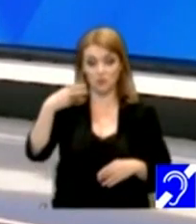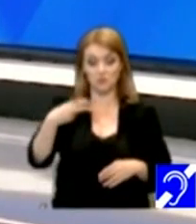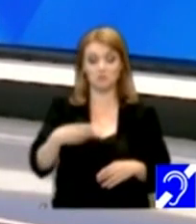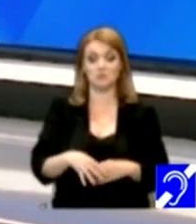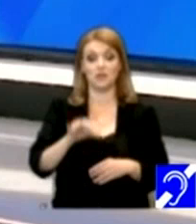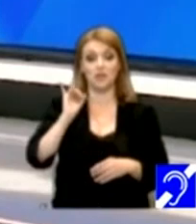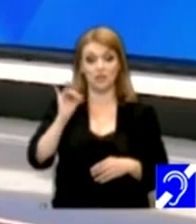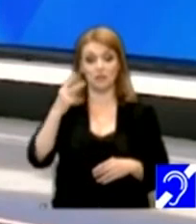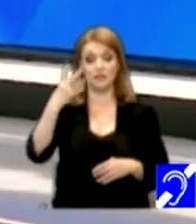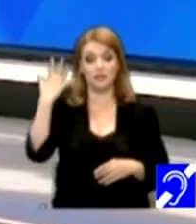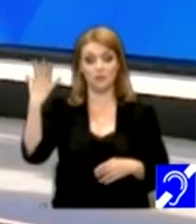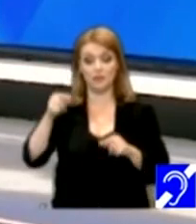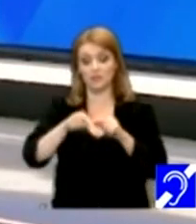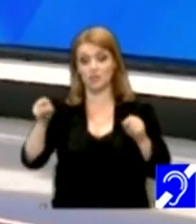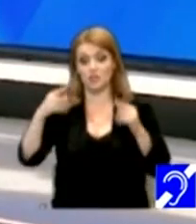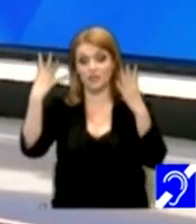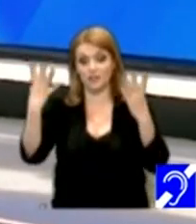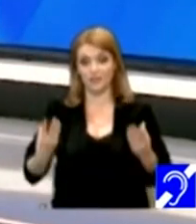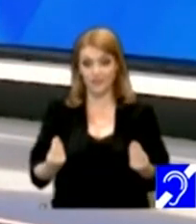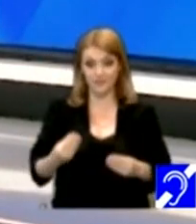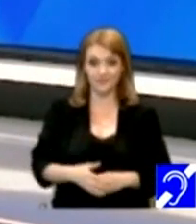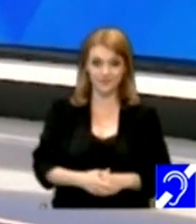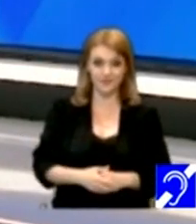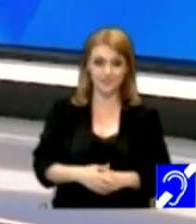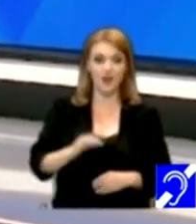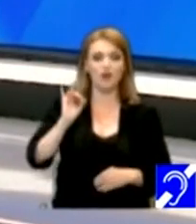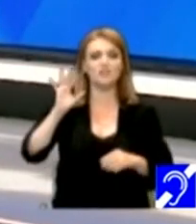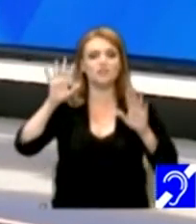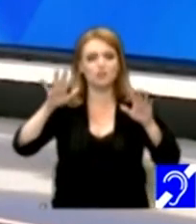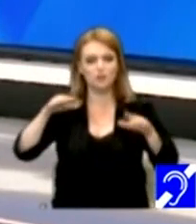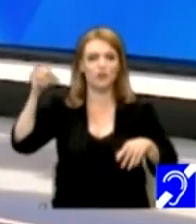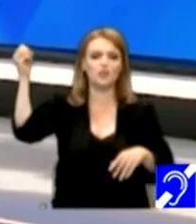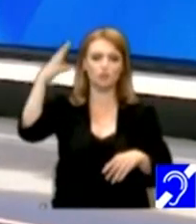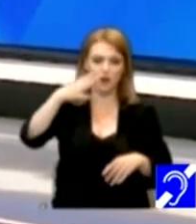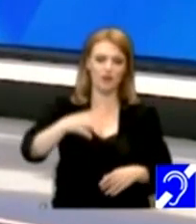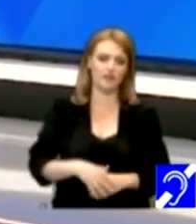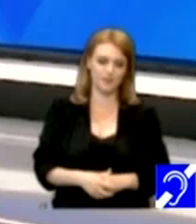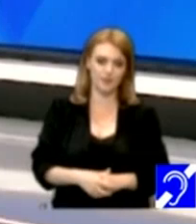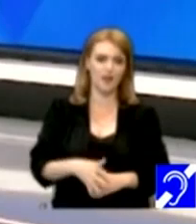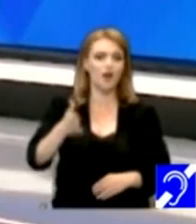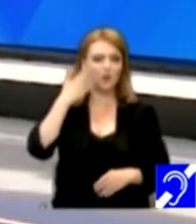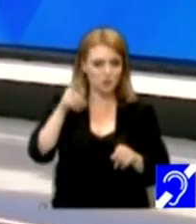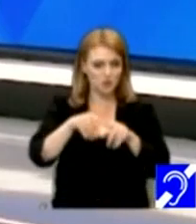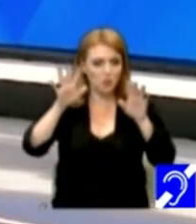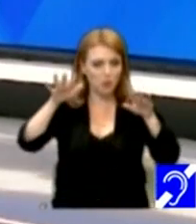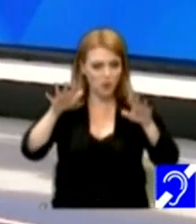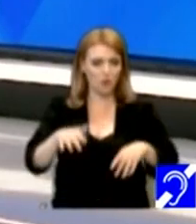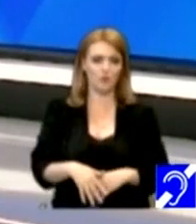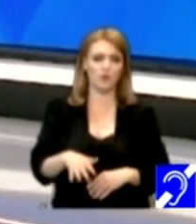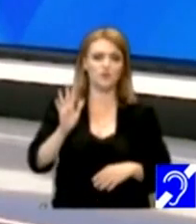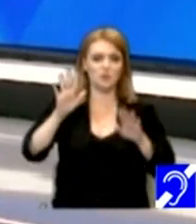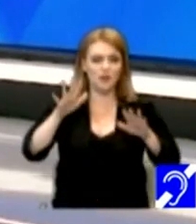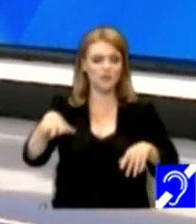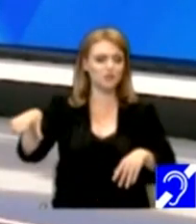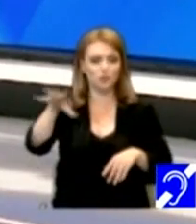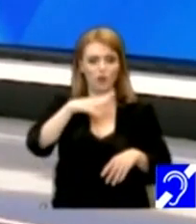la noapte și 25 de grade mâine, când se anunță și precipitații. Nici în România nu scăpăm de ploi, acestea vor fi prezente în mai multe